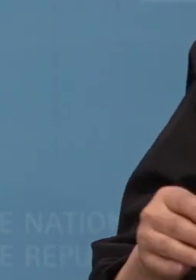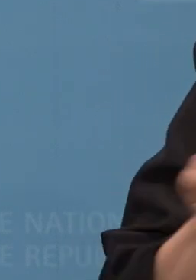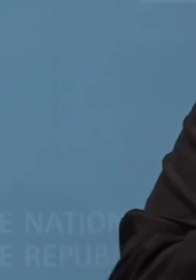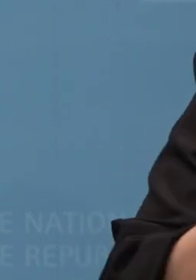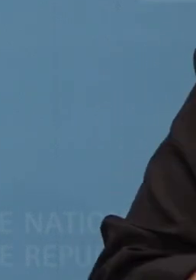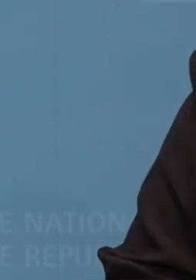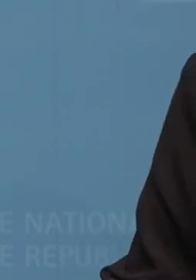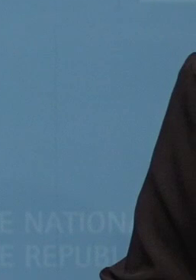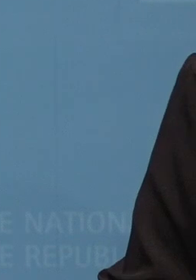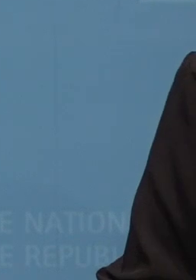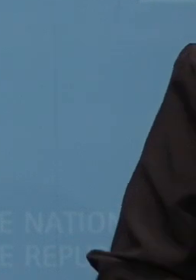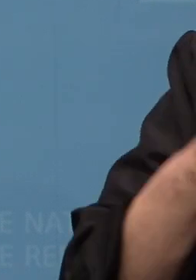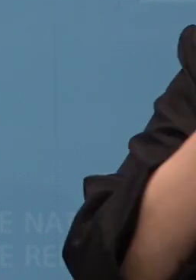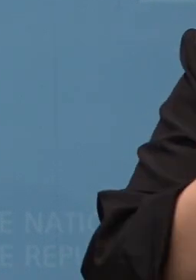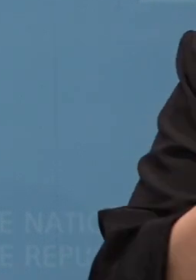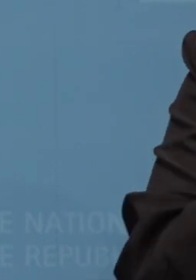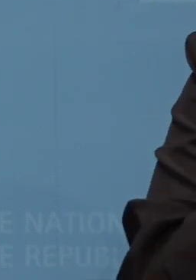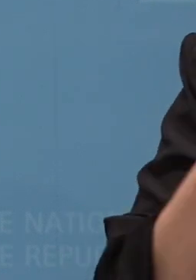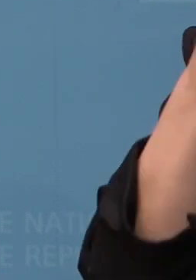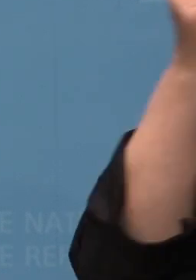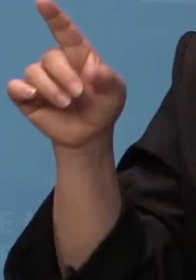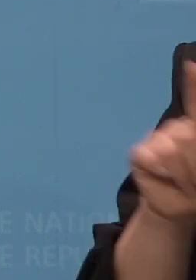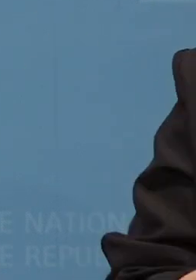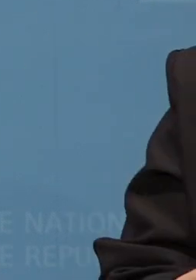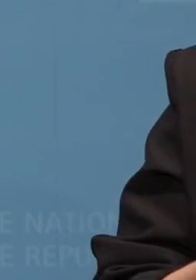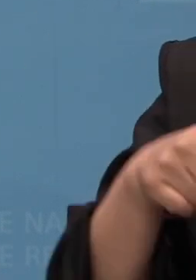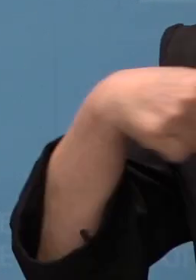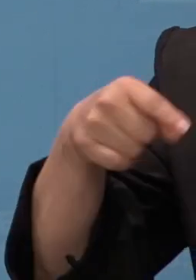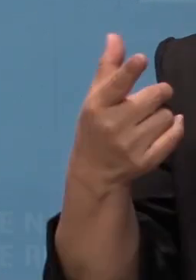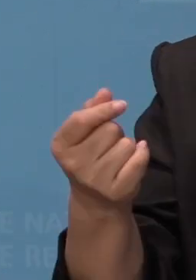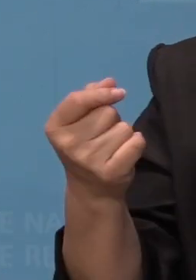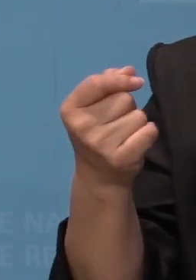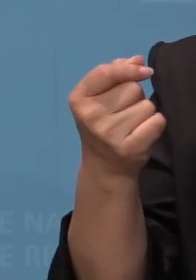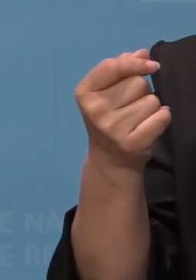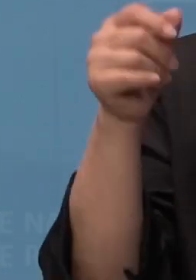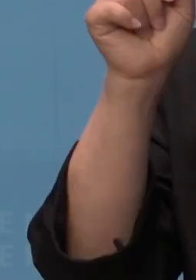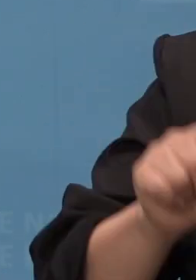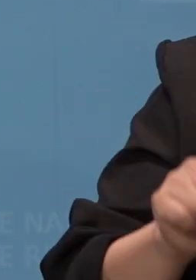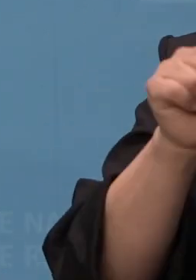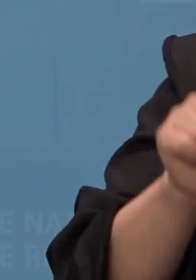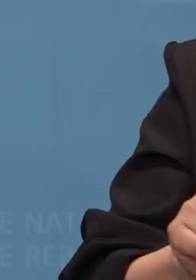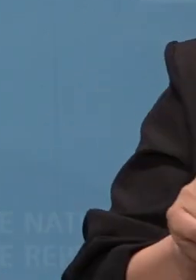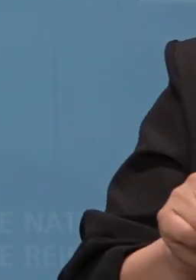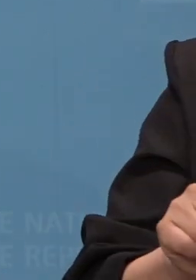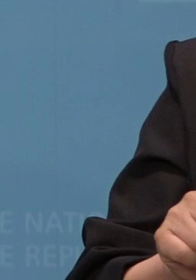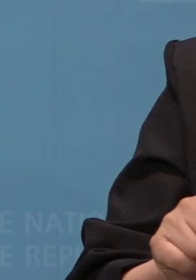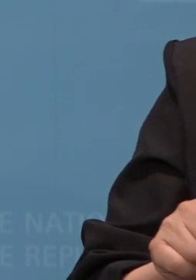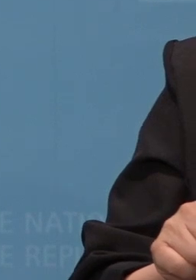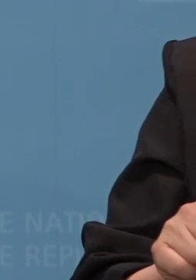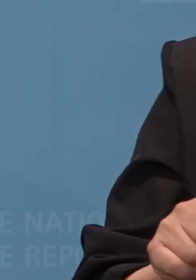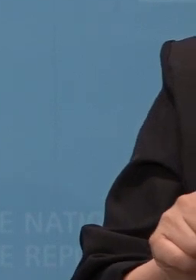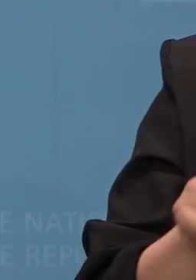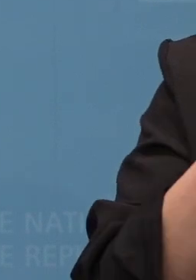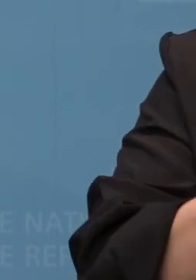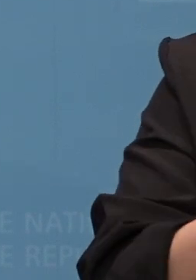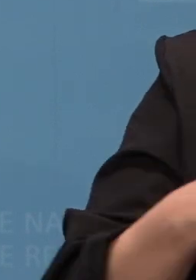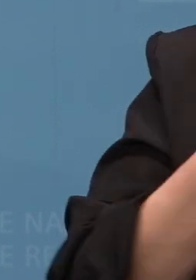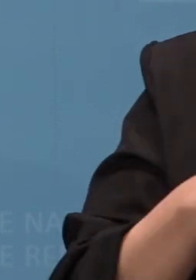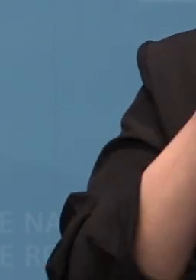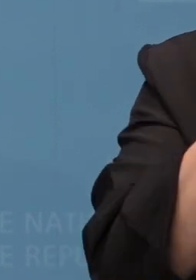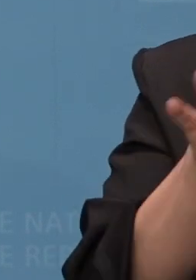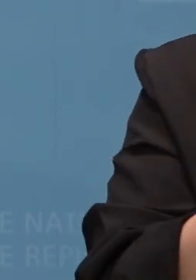일본의 여당이라도 된 듯 우리 국민의 건강과 생명에 대한 우려를 반일몰이